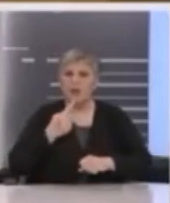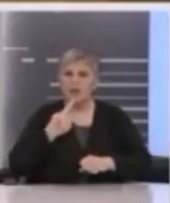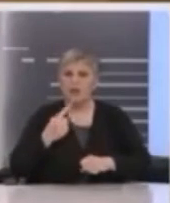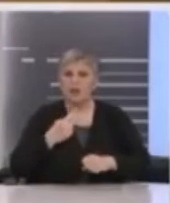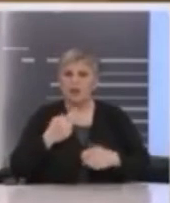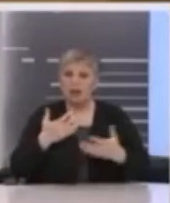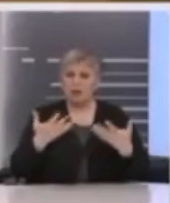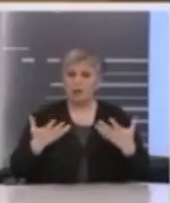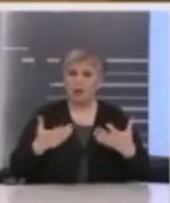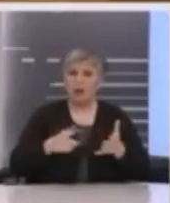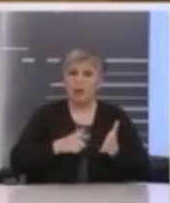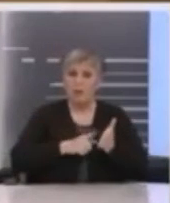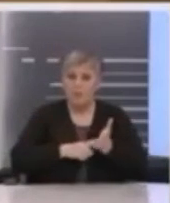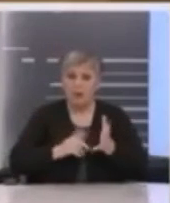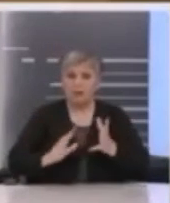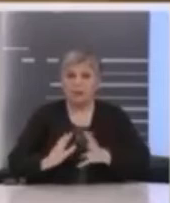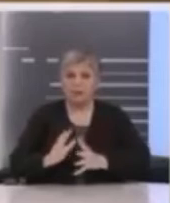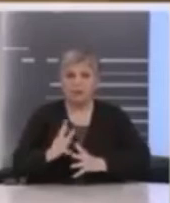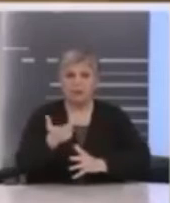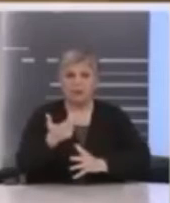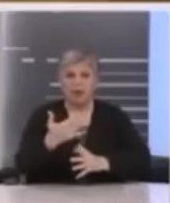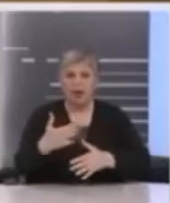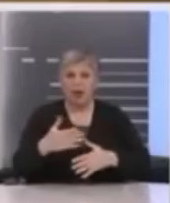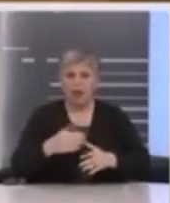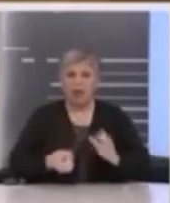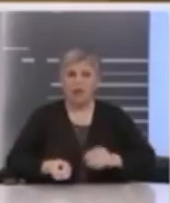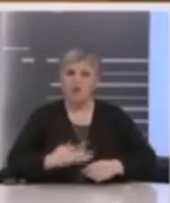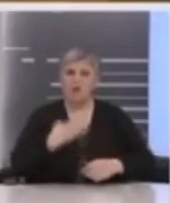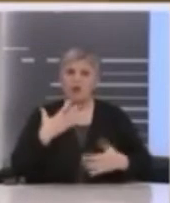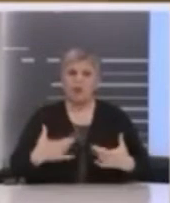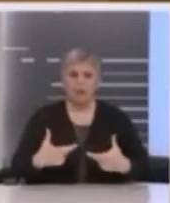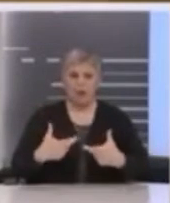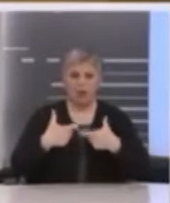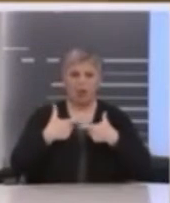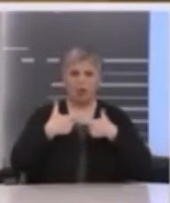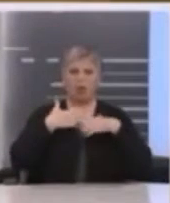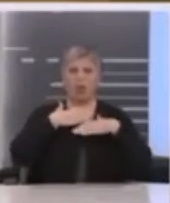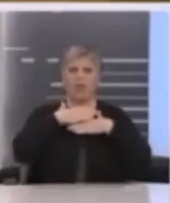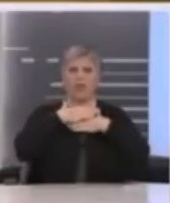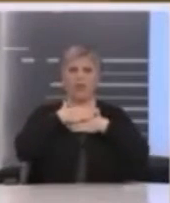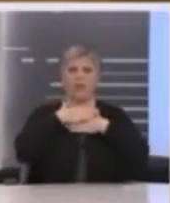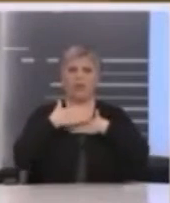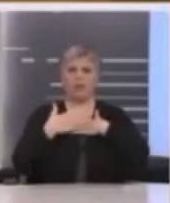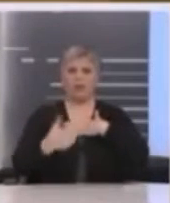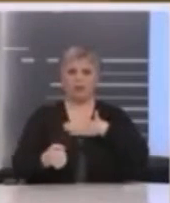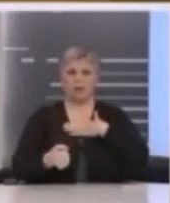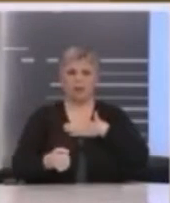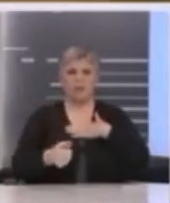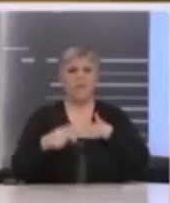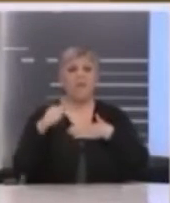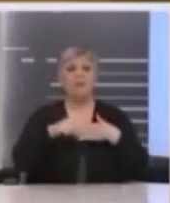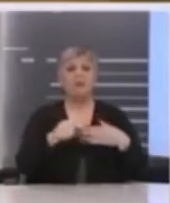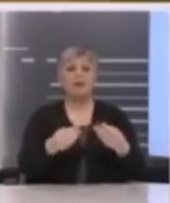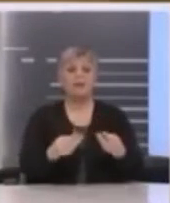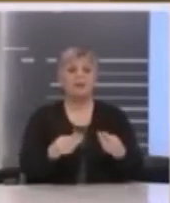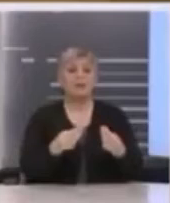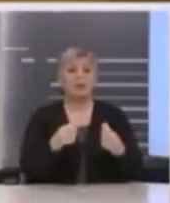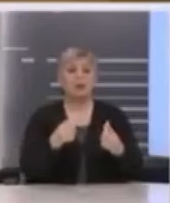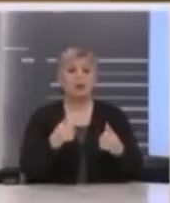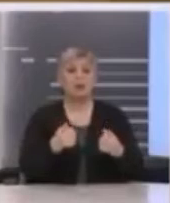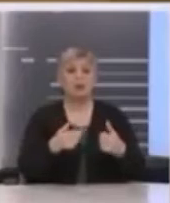χώρο αναπνοής. Αυτό όμως γίνεται επίτηδες για να μπορέσει η κυβέρνηση